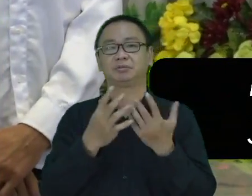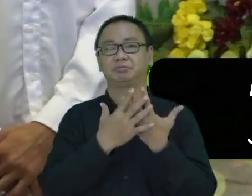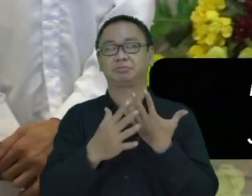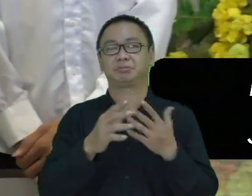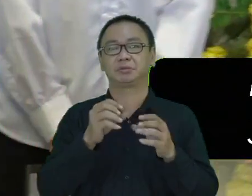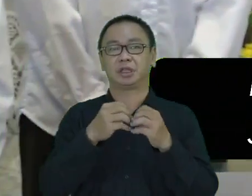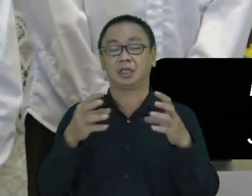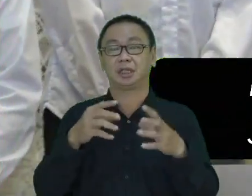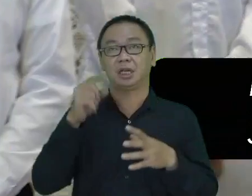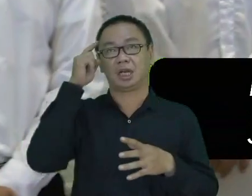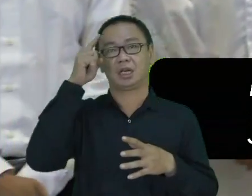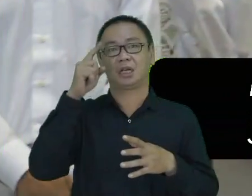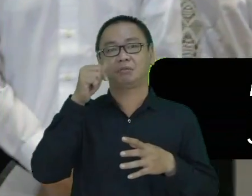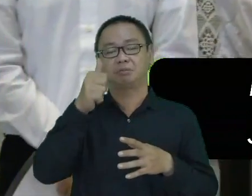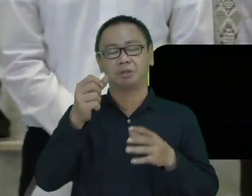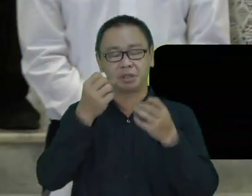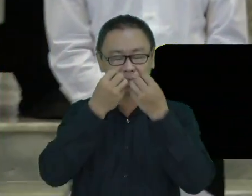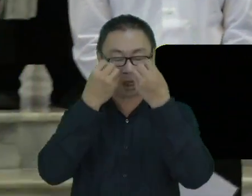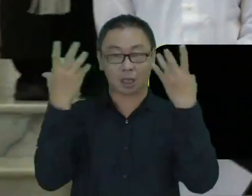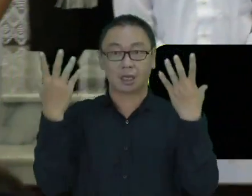Allah nampak nyata.